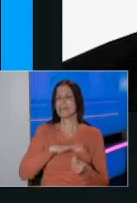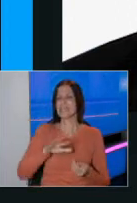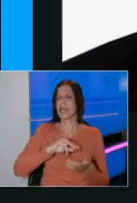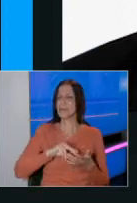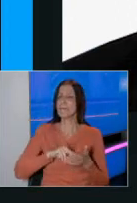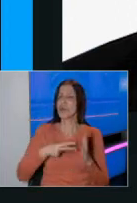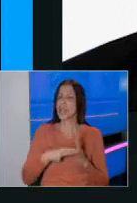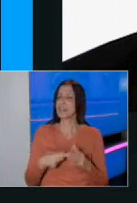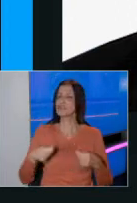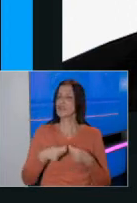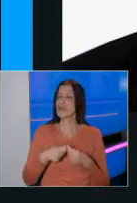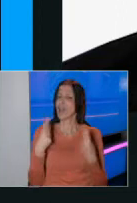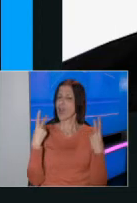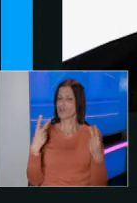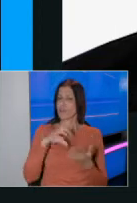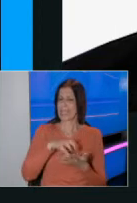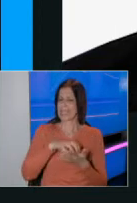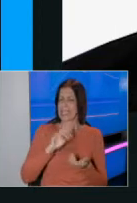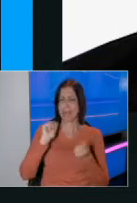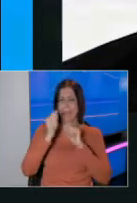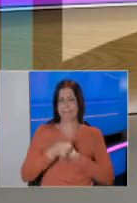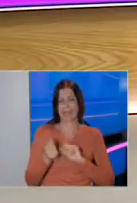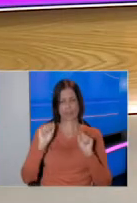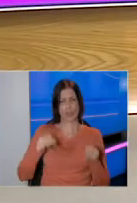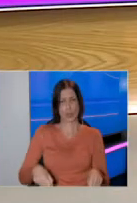חשוב ומרכזי למהפך השלטוני.